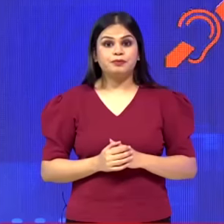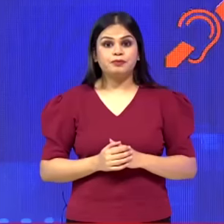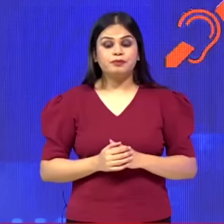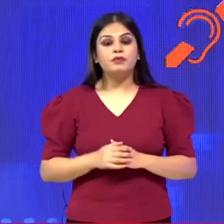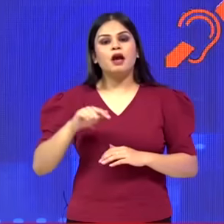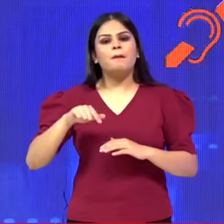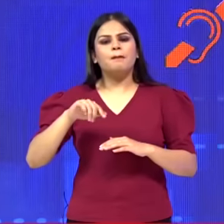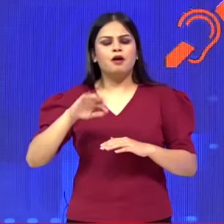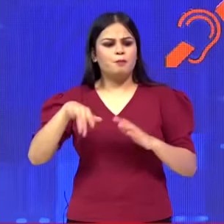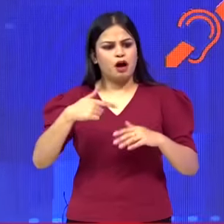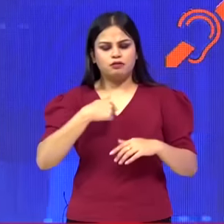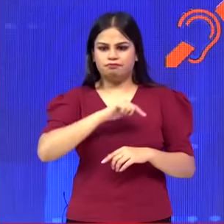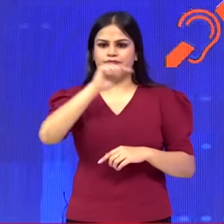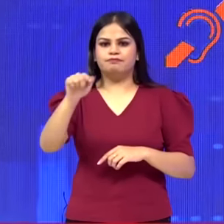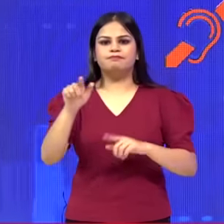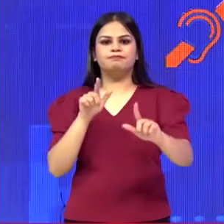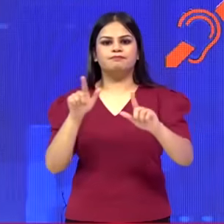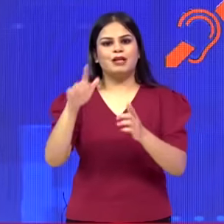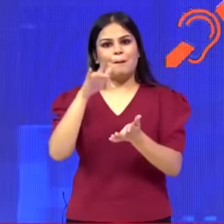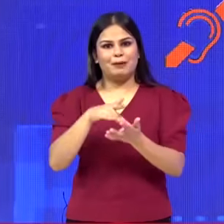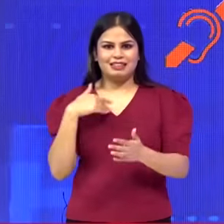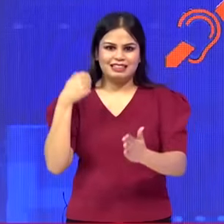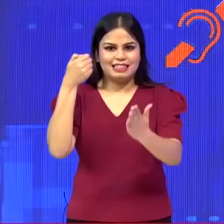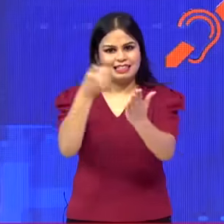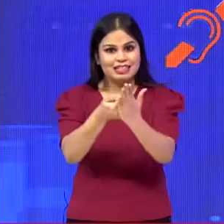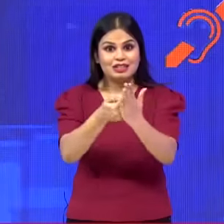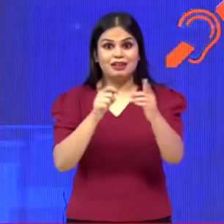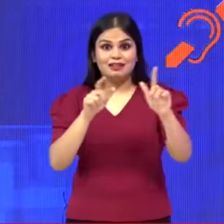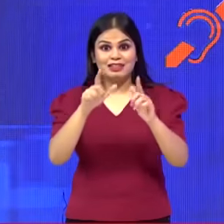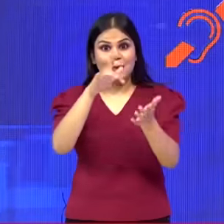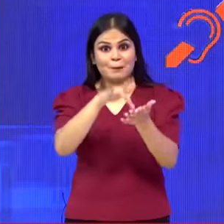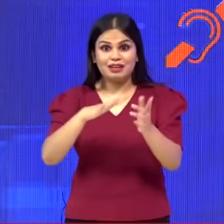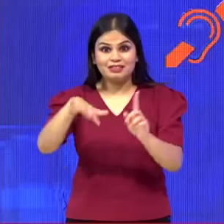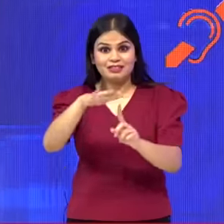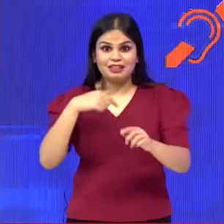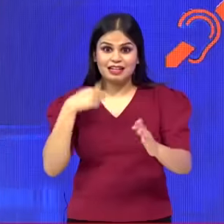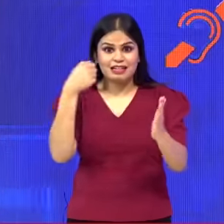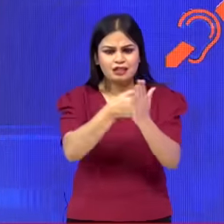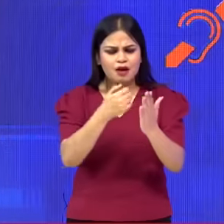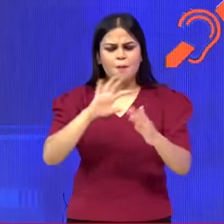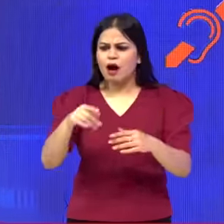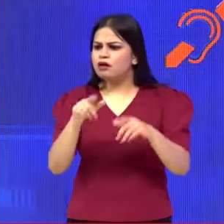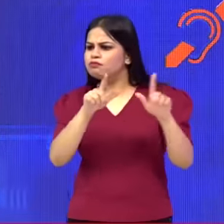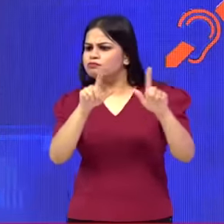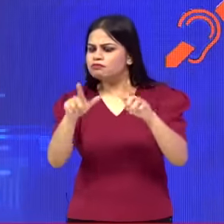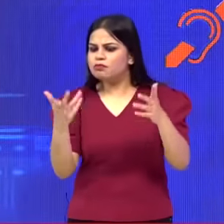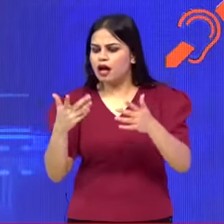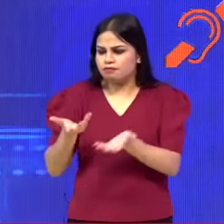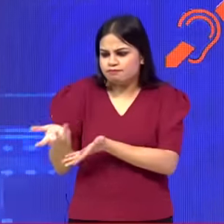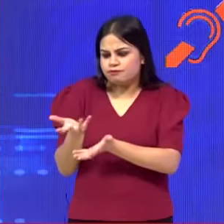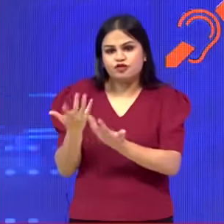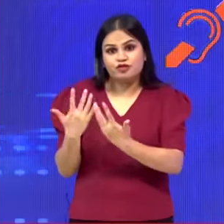तो फिर वहाँ से सेट पहुँचता हूँ। सेट पहुँचने के बाद वहाँ पे सीन वीन डिस्कस होता है और फिर वहाँ से काम